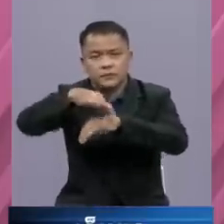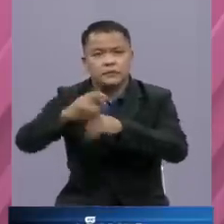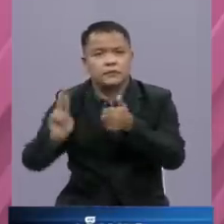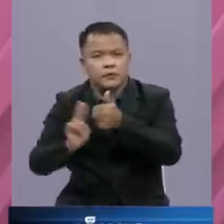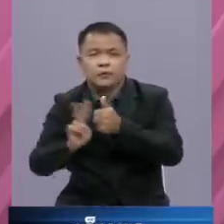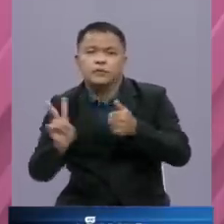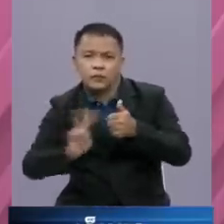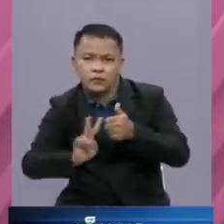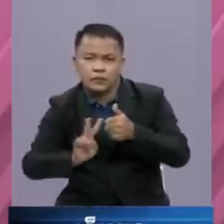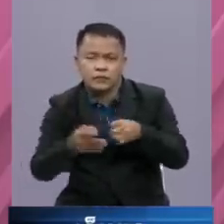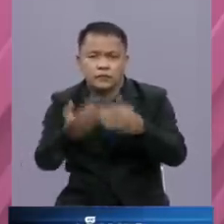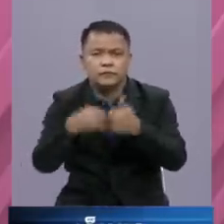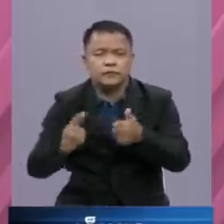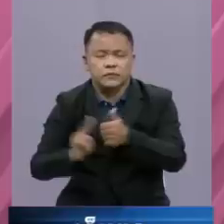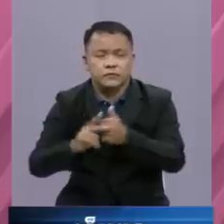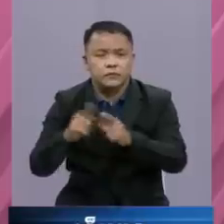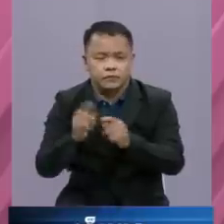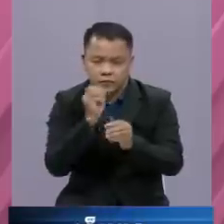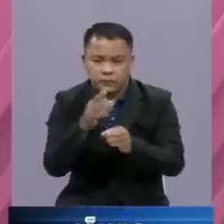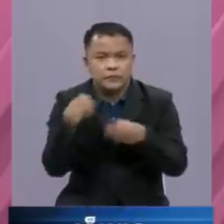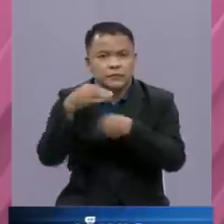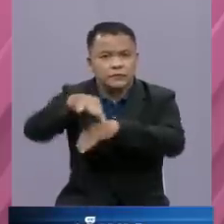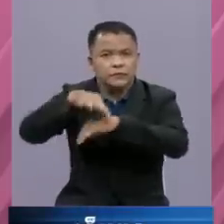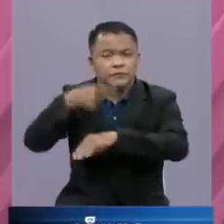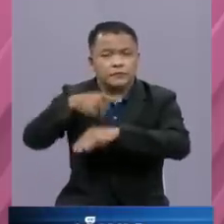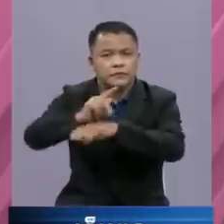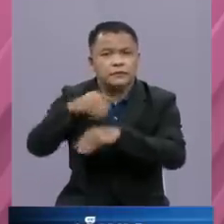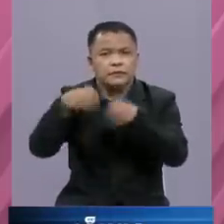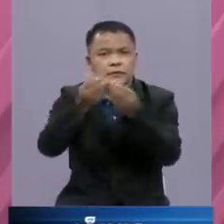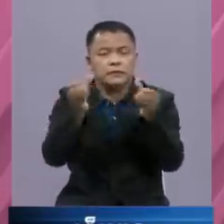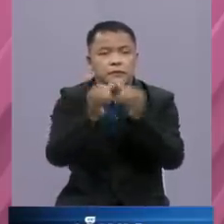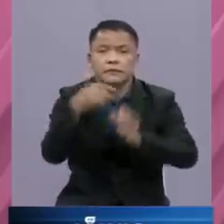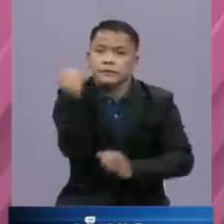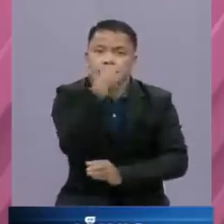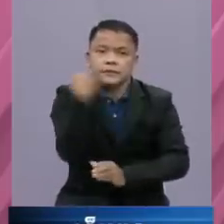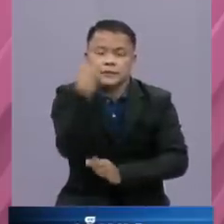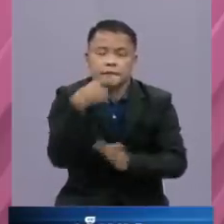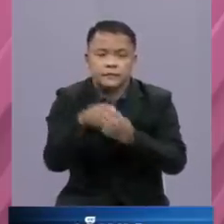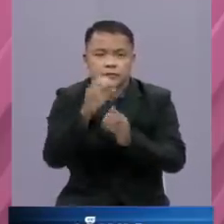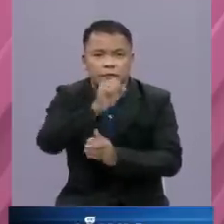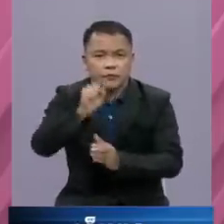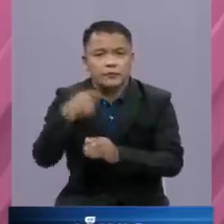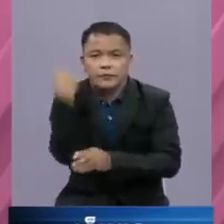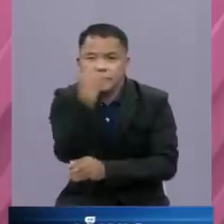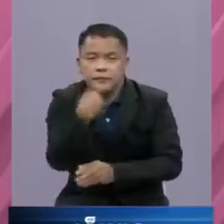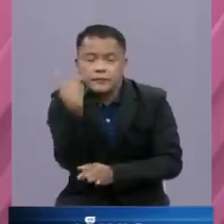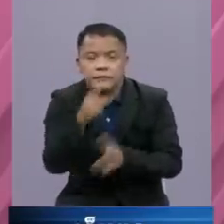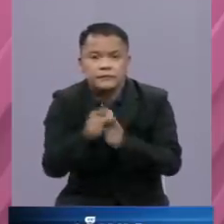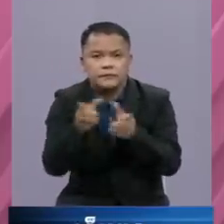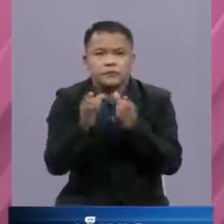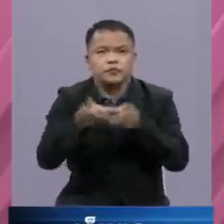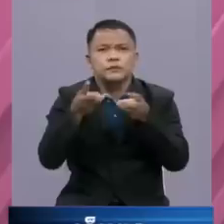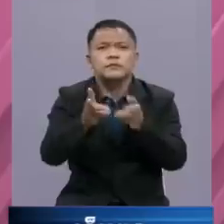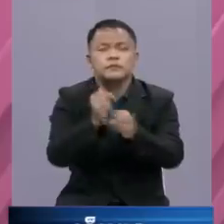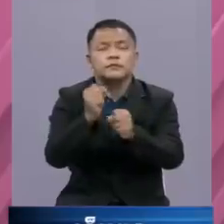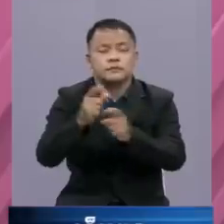องทั้ง2ตำแหน่งซึ่งก็ไม่ได้ระบุว่าจะมอบตำแหน่งประธานสภาให้กับพรรคการเมืองใดหรือส.ส.คนใดเพราะในทางปฏิบั